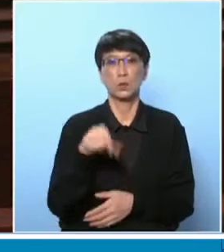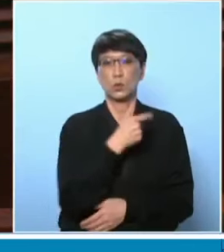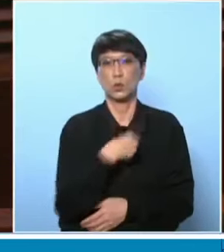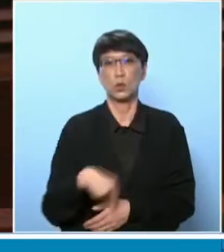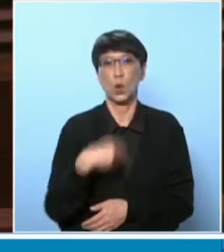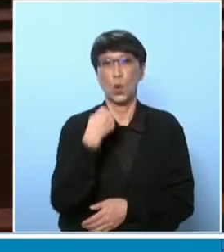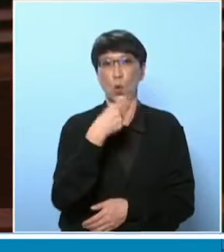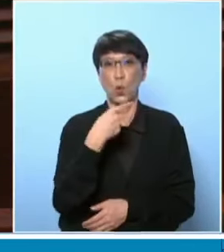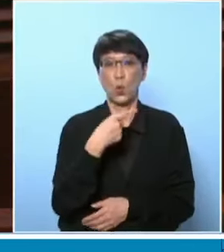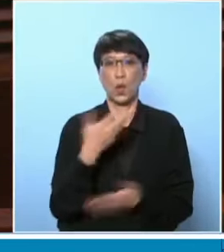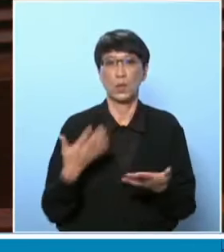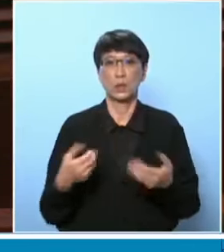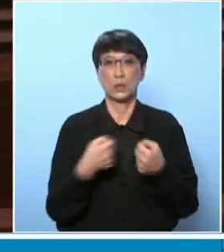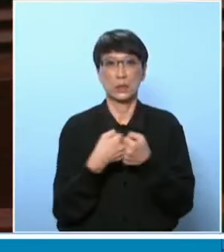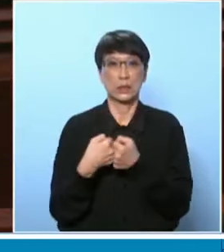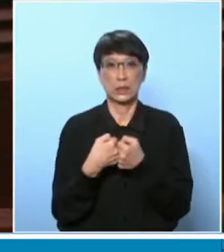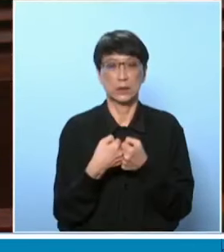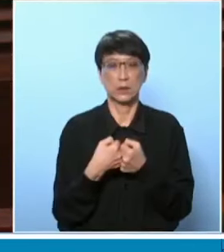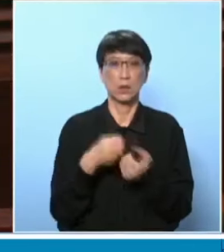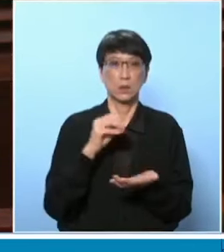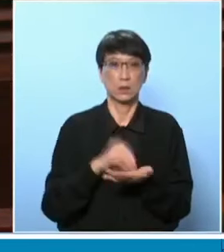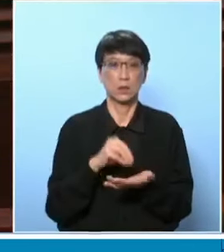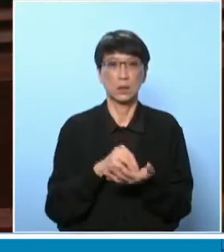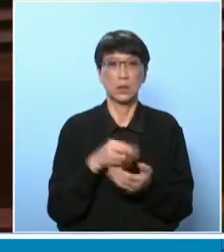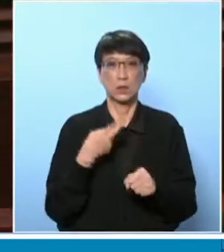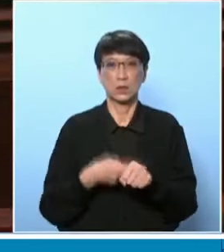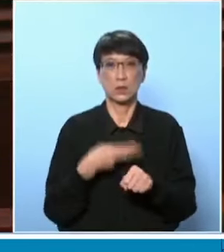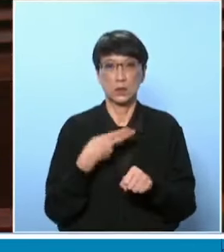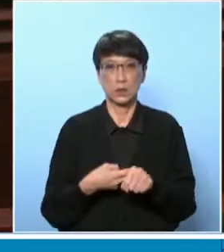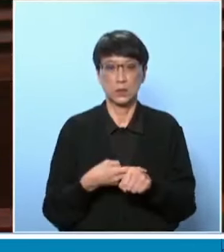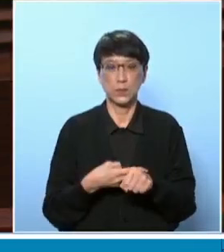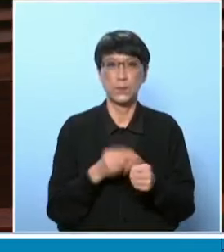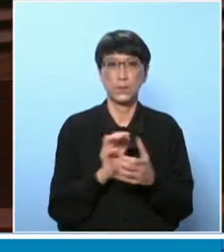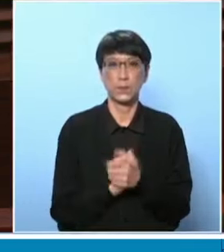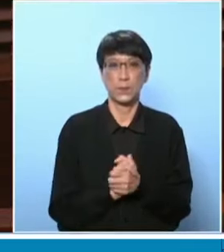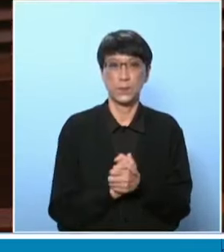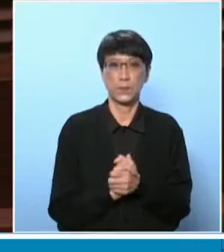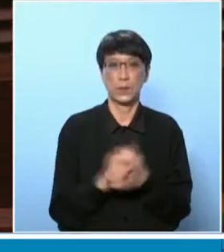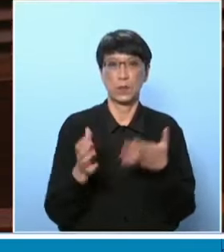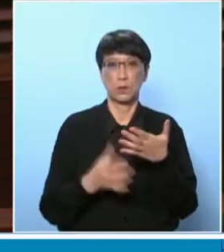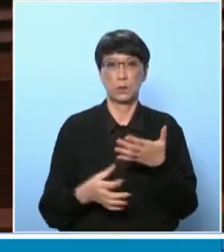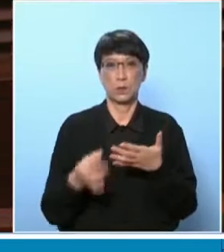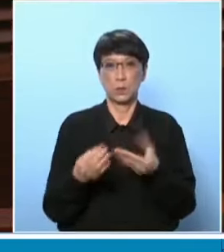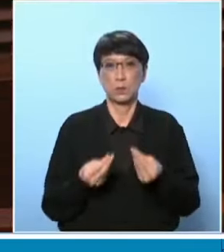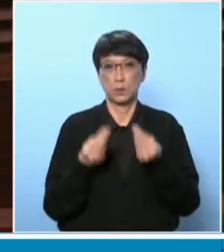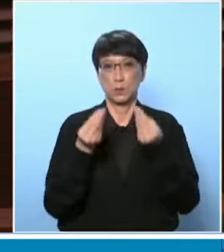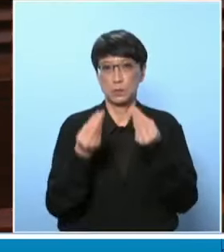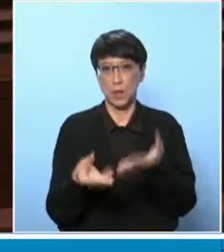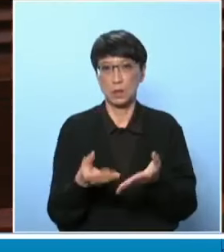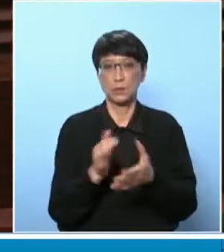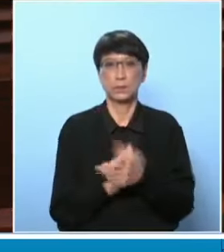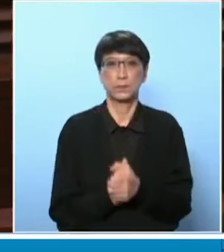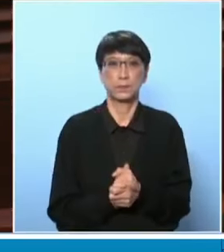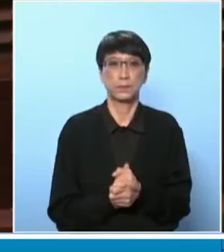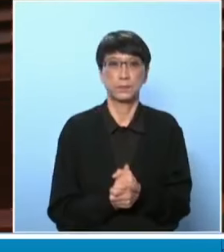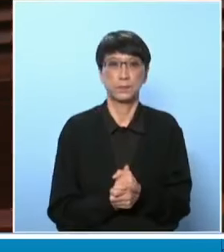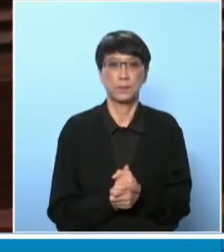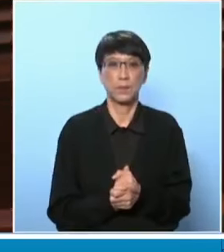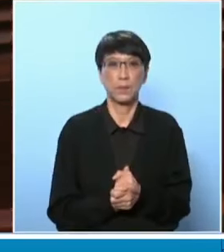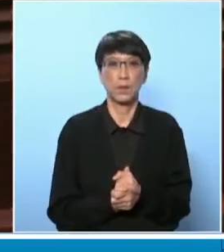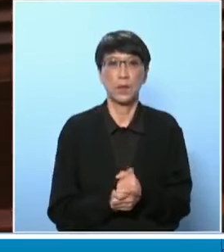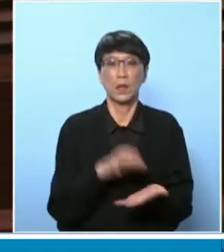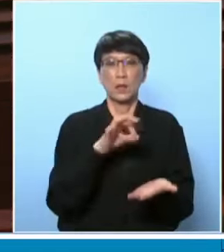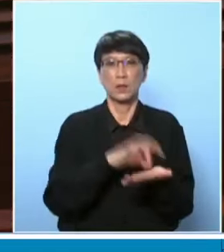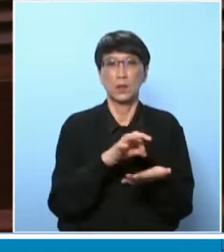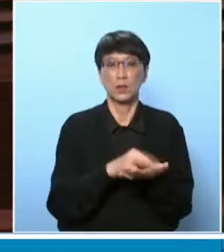所講，我哋嘅競爭必須要係喺個質量上邊係提供更加優質嘅，無論係景點